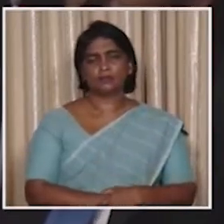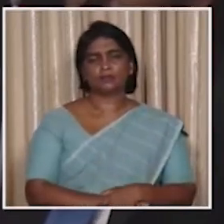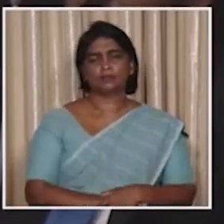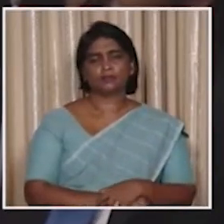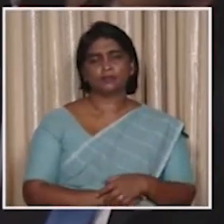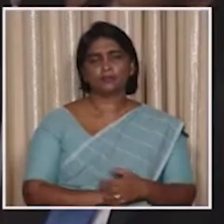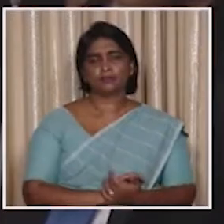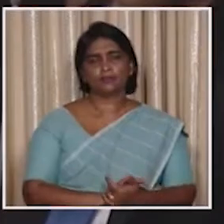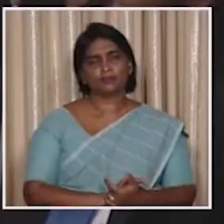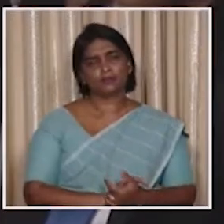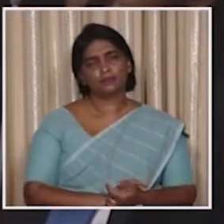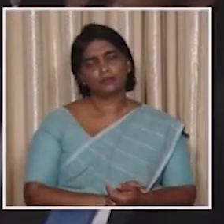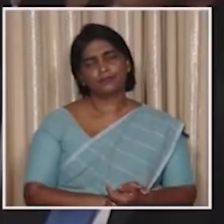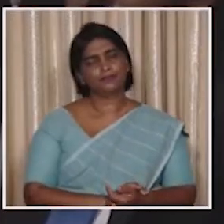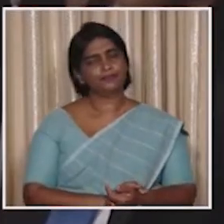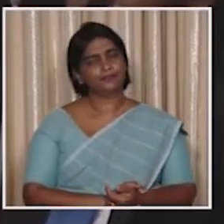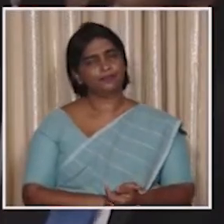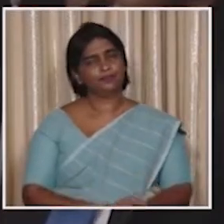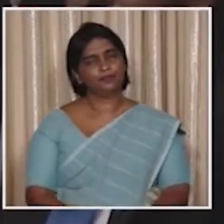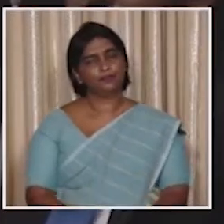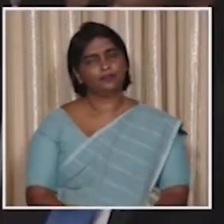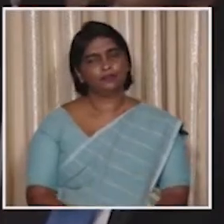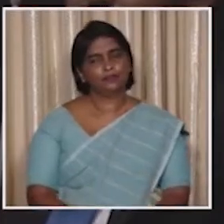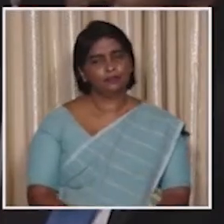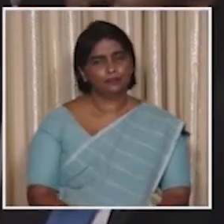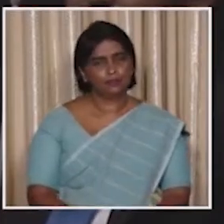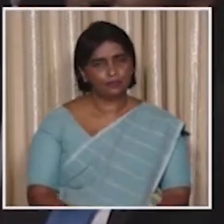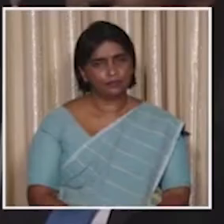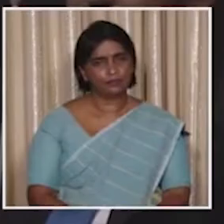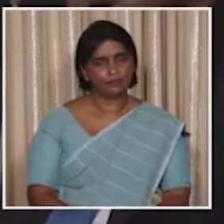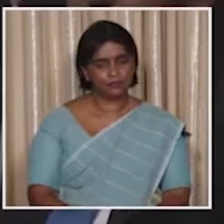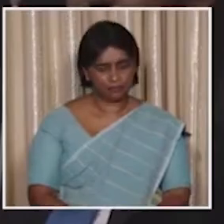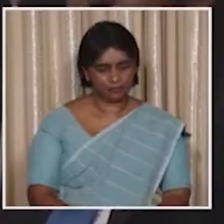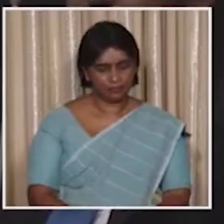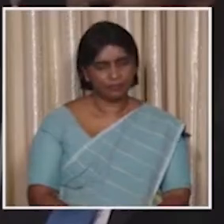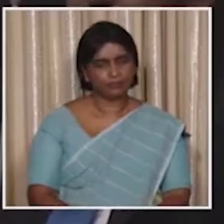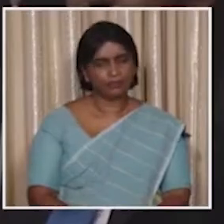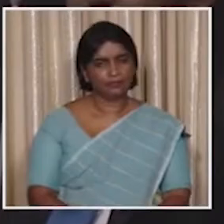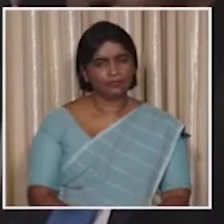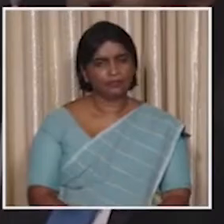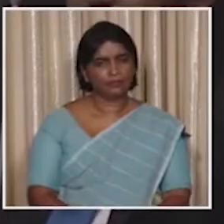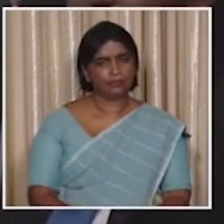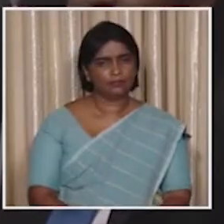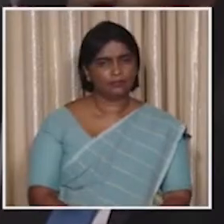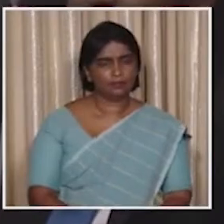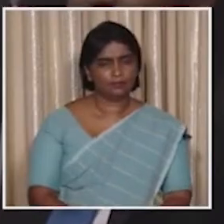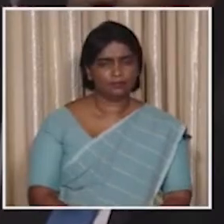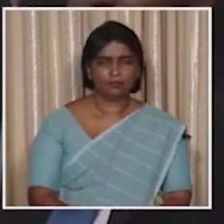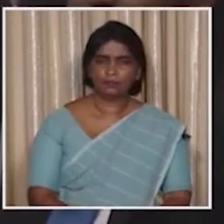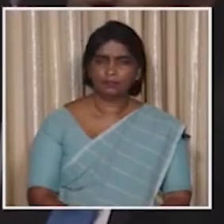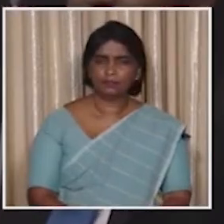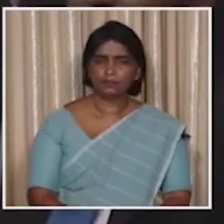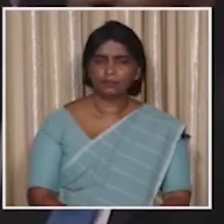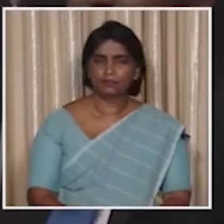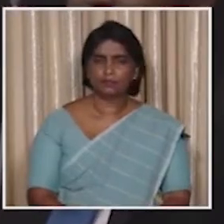ස්තුතියි ඉවර කළා තියෙනවා ඔබතුමා මේ පාර්ලිමේන්තුව ගෙනියන්න පාර්ලිමේන්තුවක් විදියට හොඳයි බොහොම ස්තුතියි ගරු පාර්ලිමේන්තුව ගෙනියන්න ගරු මතුමා ඇමතුමාගේ